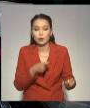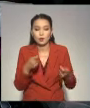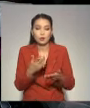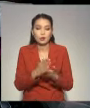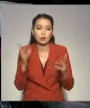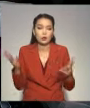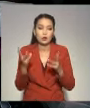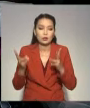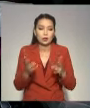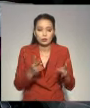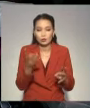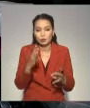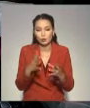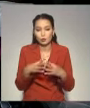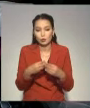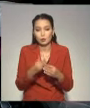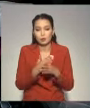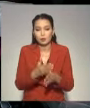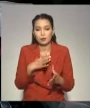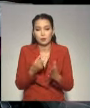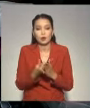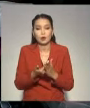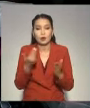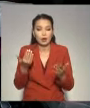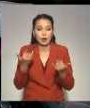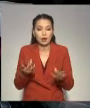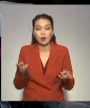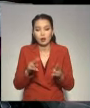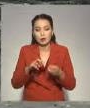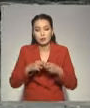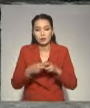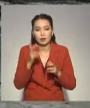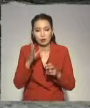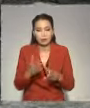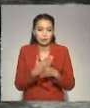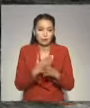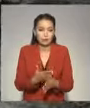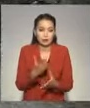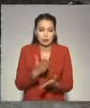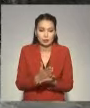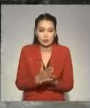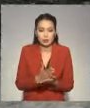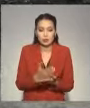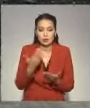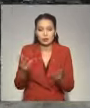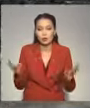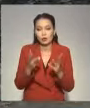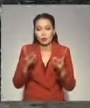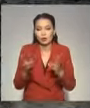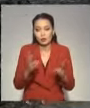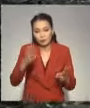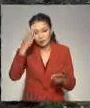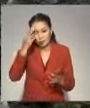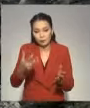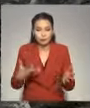өрттен зардап шеккен 4 отбасыға көмектестік. Қалғандары пәтер мәселесіне шешкесін келмек. Ал қалалық әкімдік өрттен жапа шеккен тұрғындарға